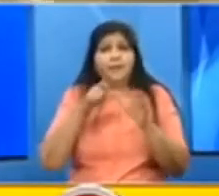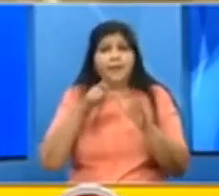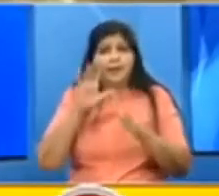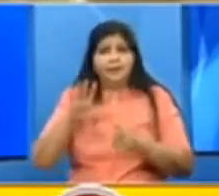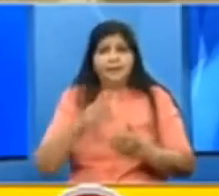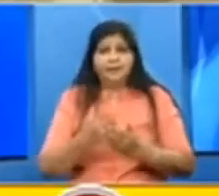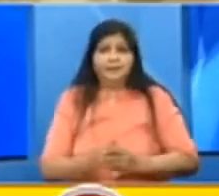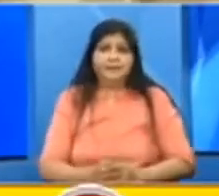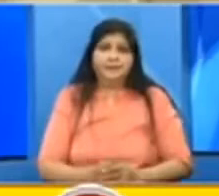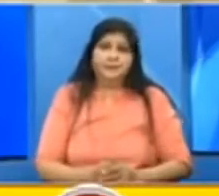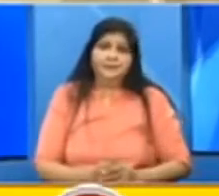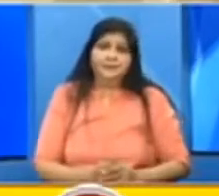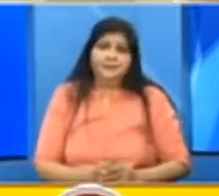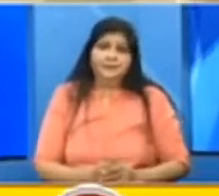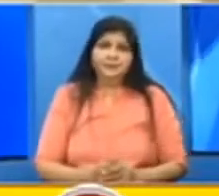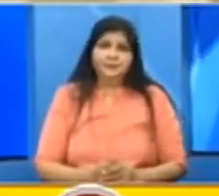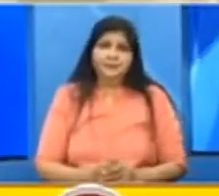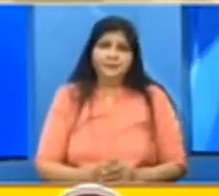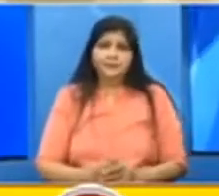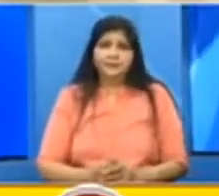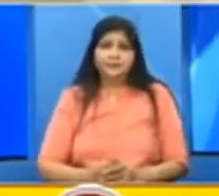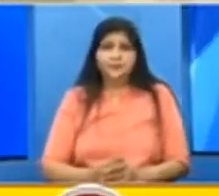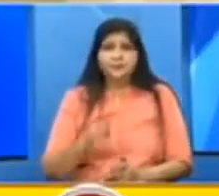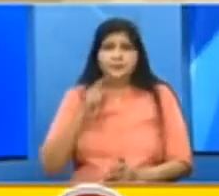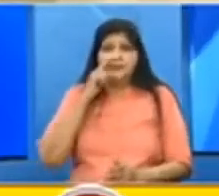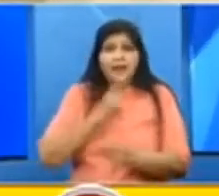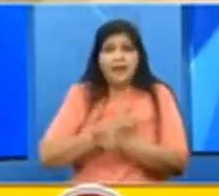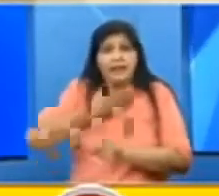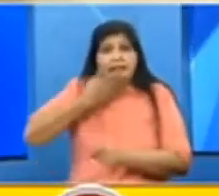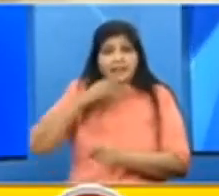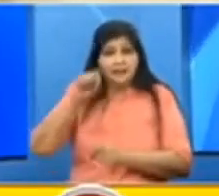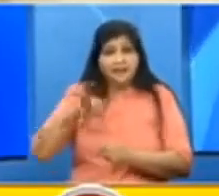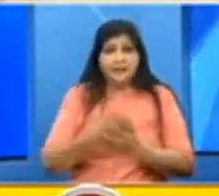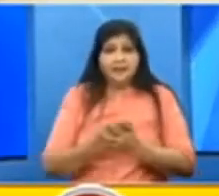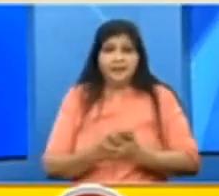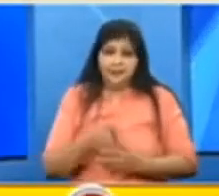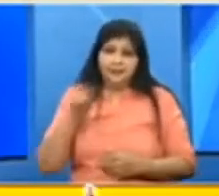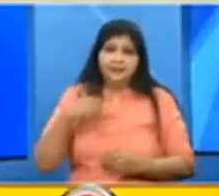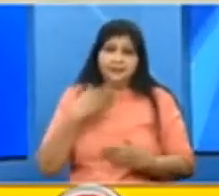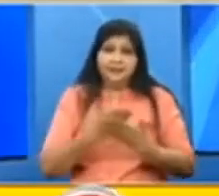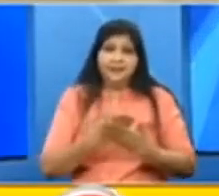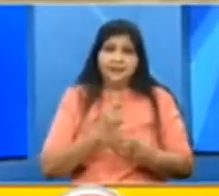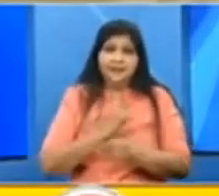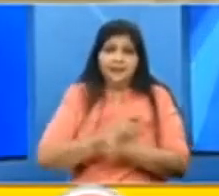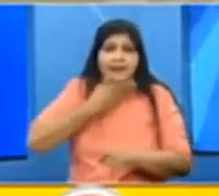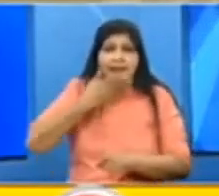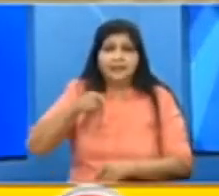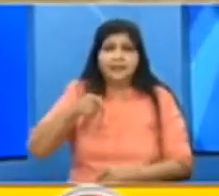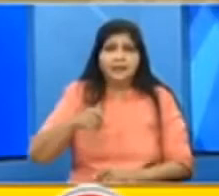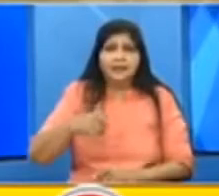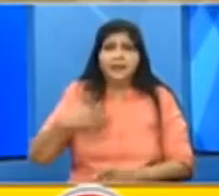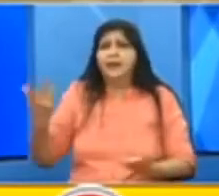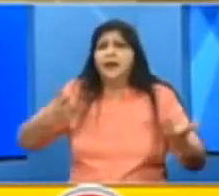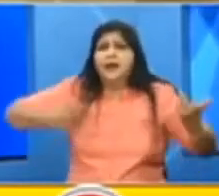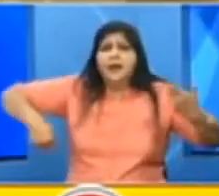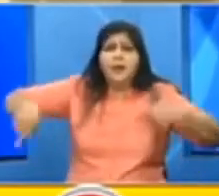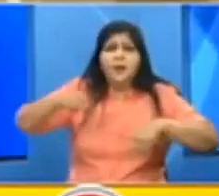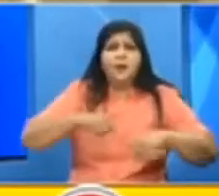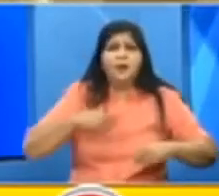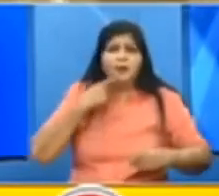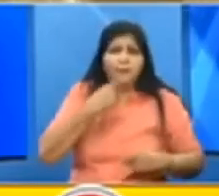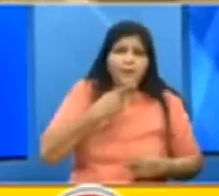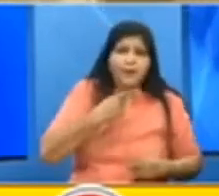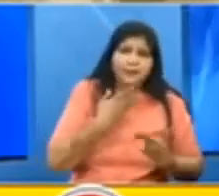है? जी सर। अच्छा, तो माँ आपको सिखाती भी होगी? जी सर, सिखाती हैं, दुनियादारी के बारे में हर बात बताती